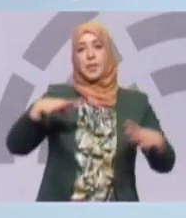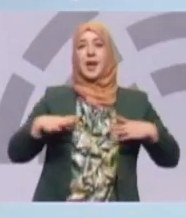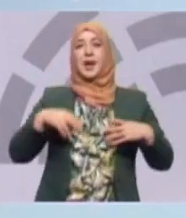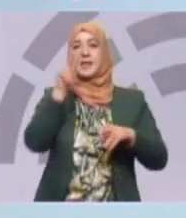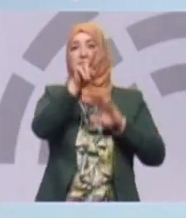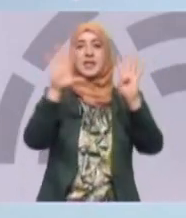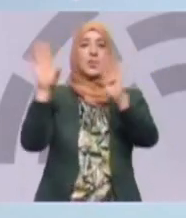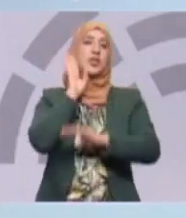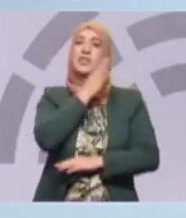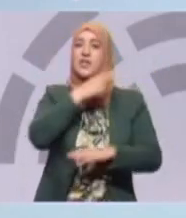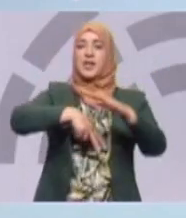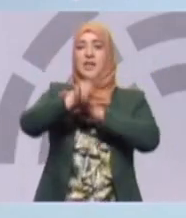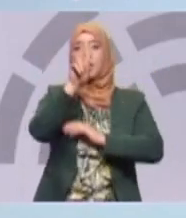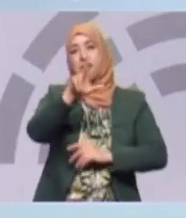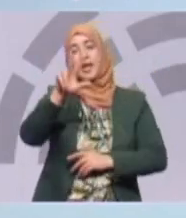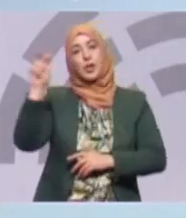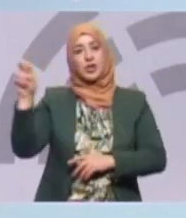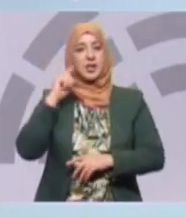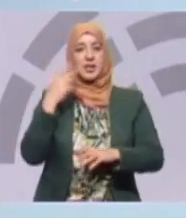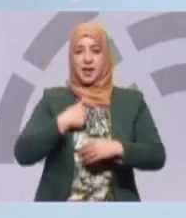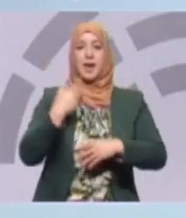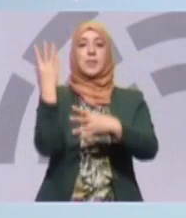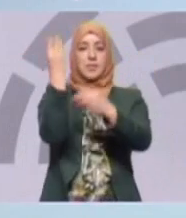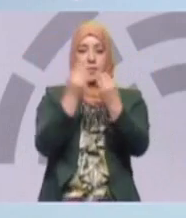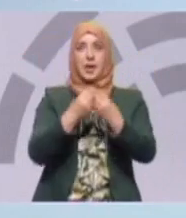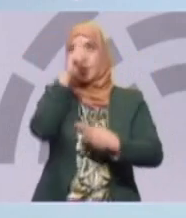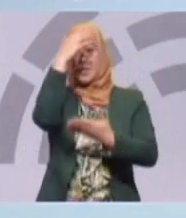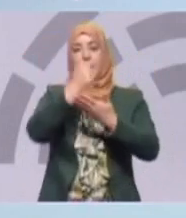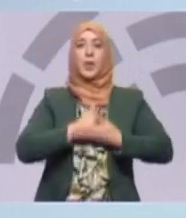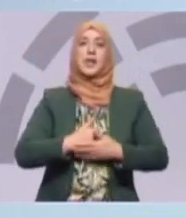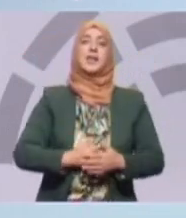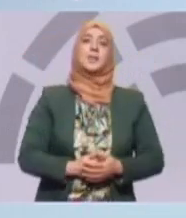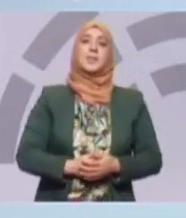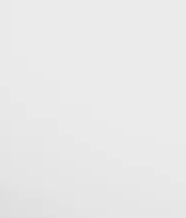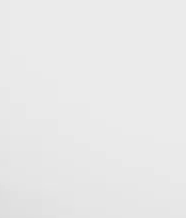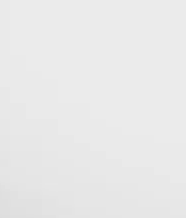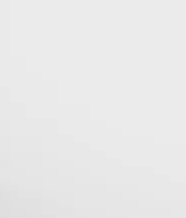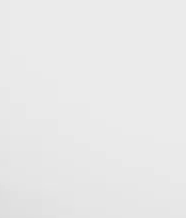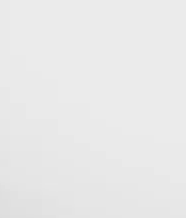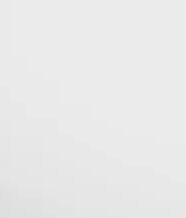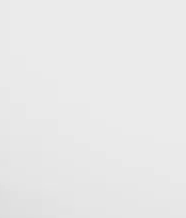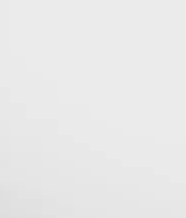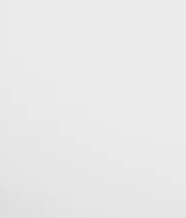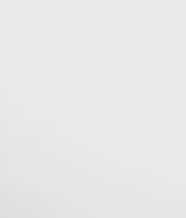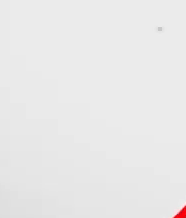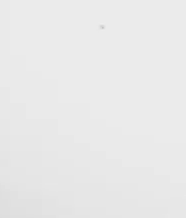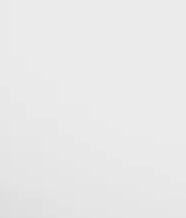29 جانفي 2023 اخوكم نبيل الحداد والله ولي التوفيق السلام عليكم